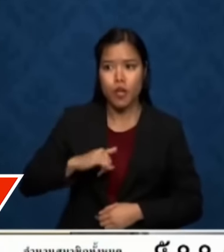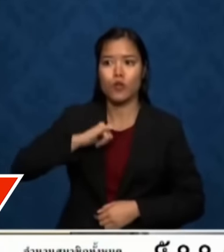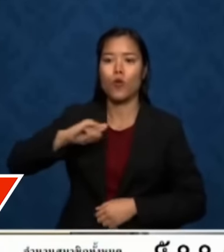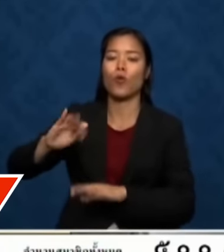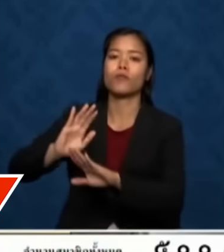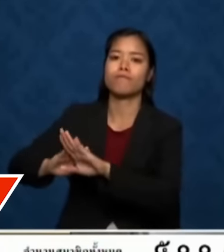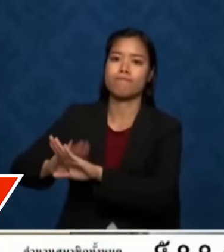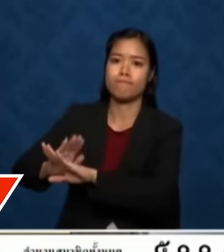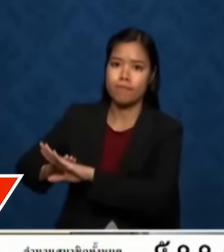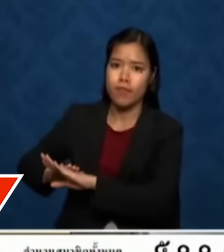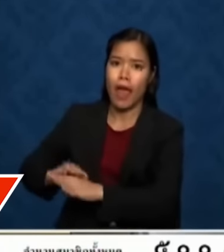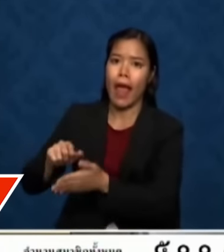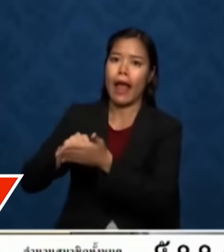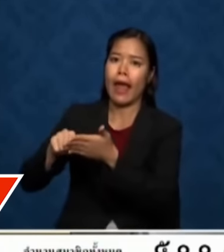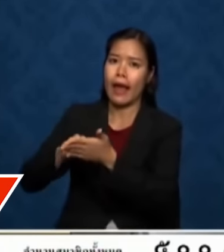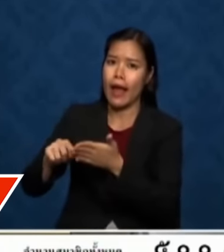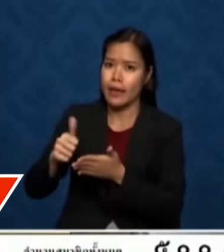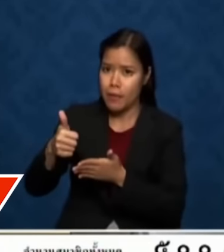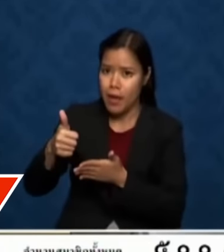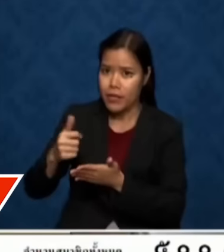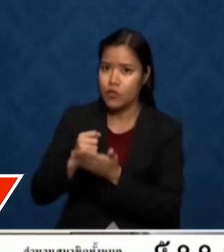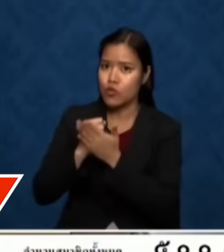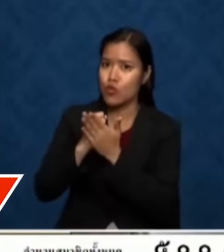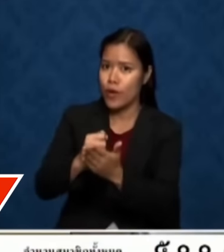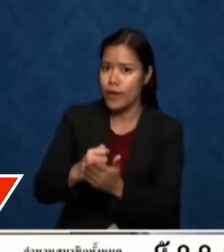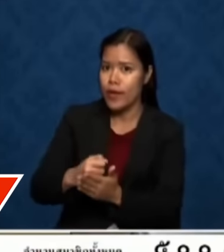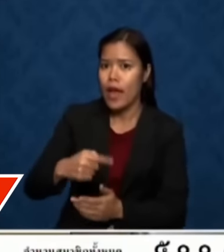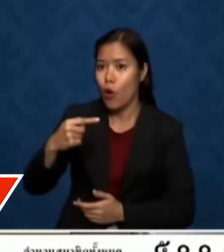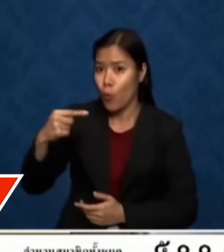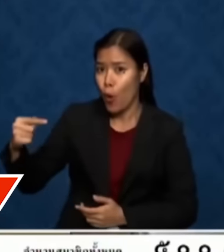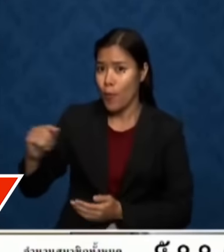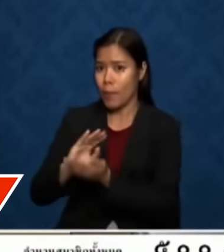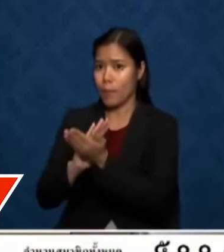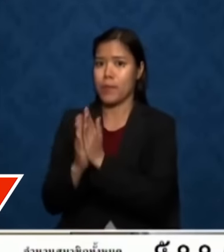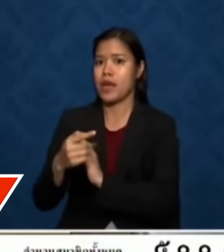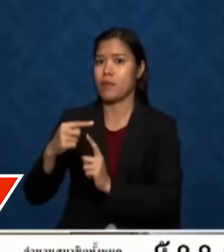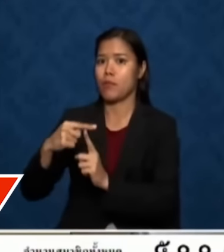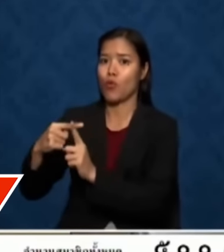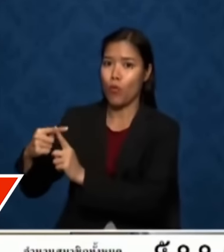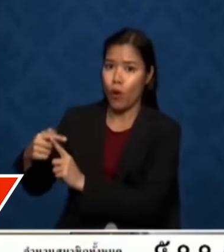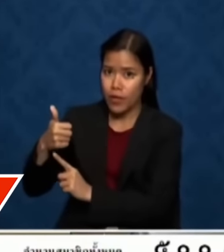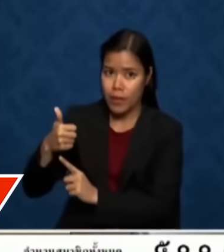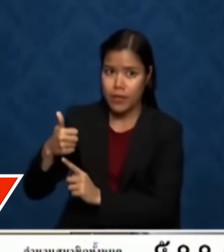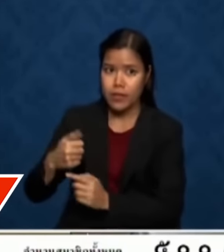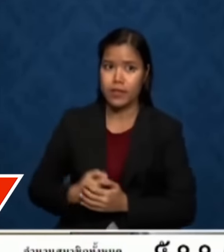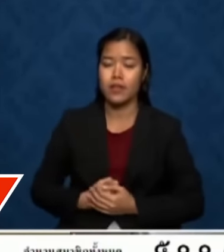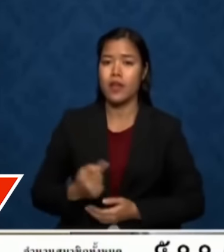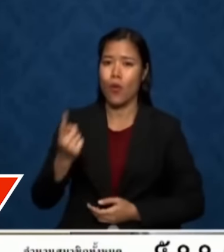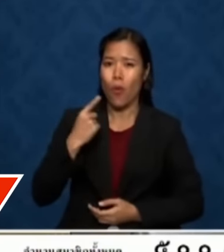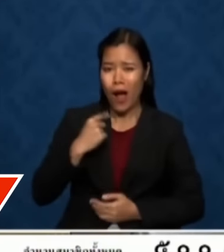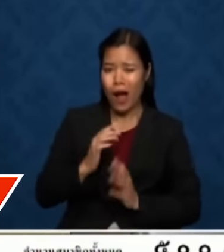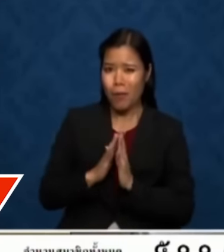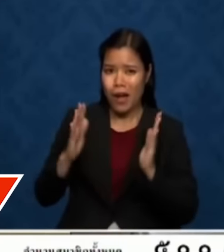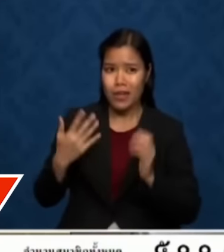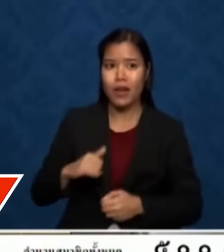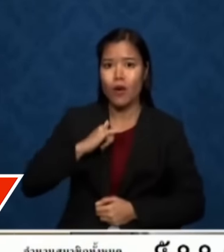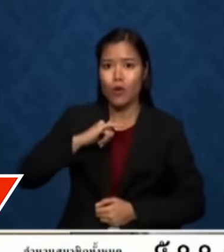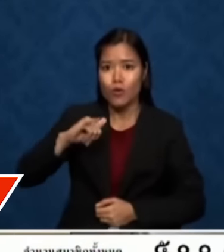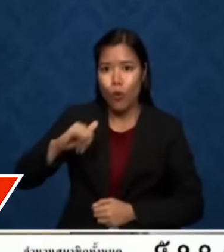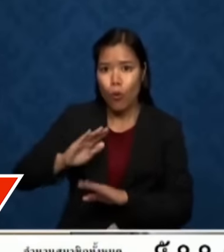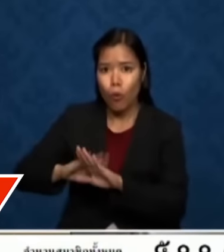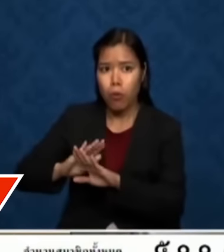แล้วค่ะช่วยแก้กระแสให้เป็นบวกหน่อยได้ไหมผมโดนเยอะแล้วและที่ฮิตที่สุดและโทรถี่ที่สุดค่ะประ